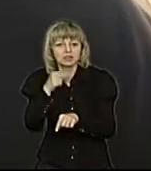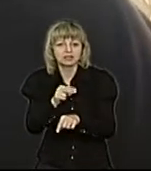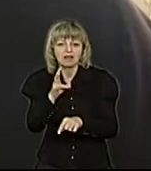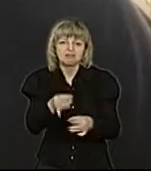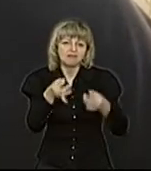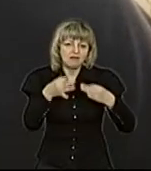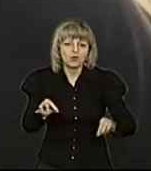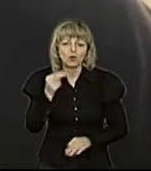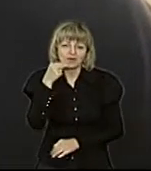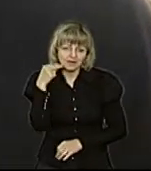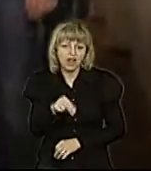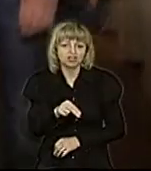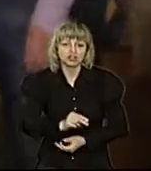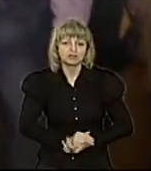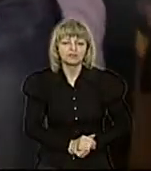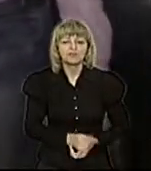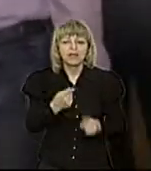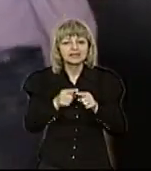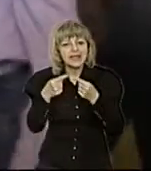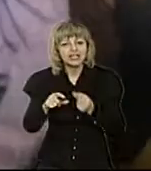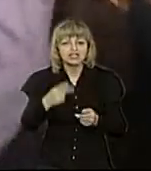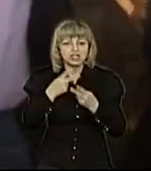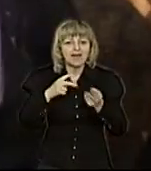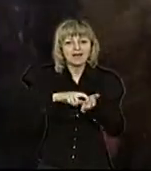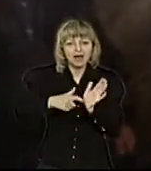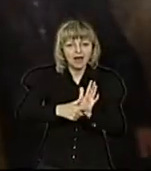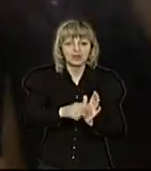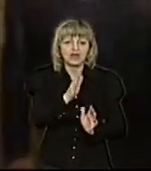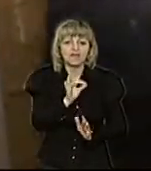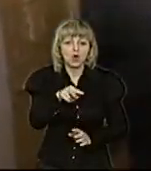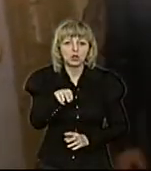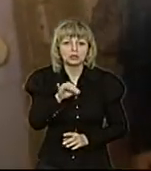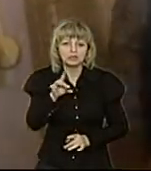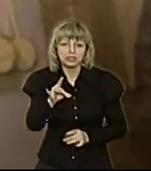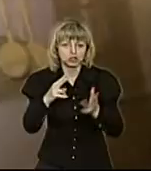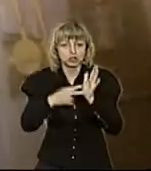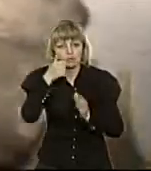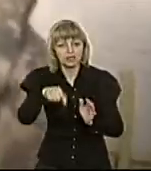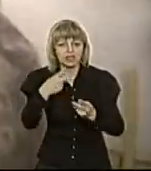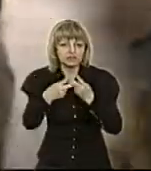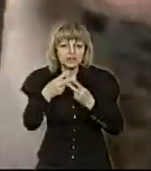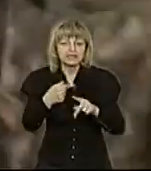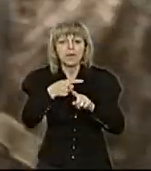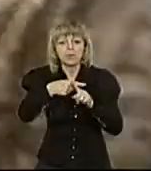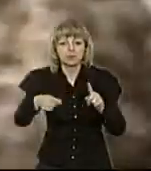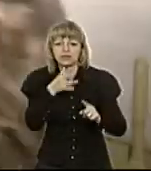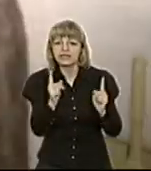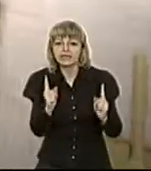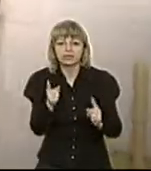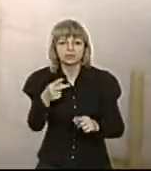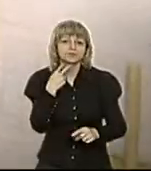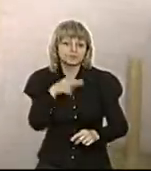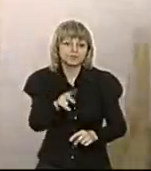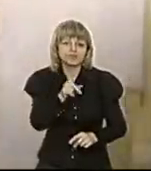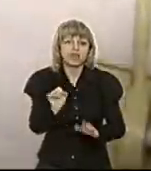На волі краще. Це інша камера. Володимир у в'язниці 7-й рік, і це половина терміну. Його засудили за